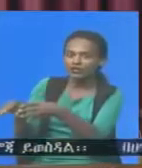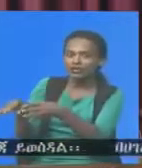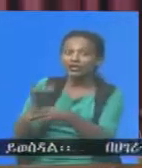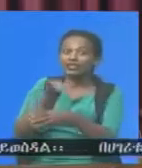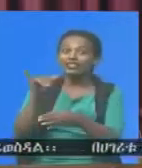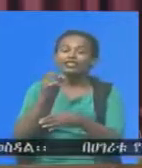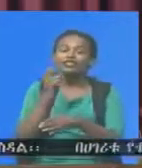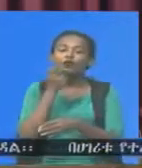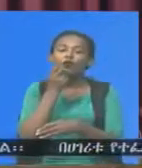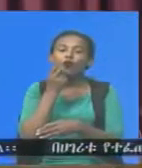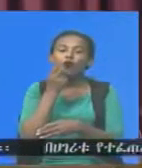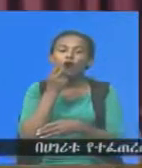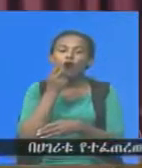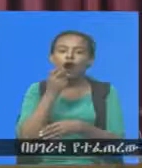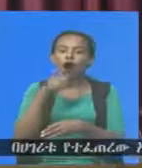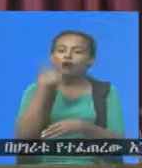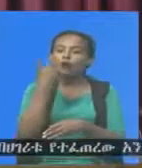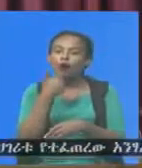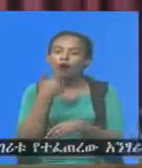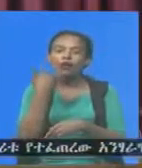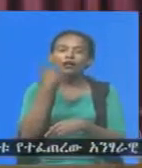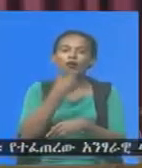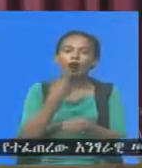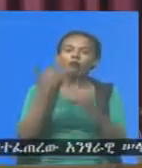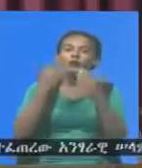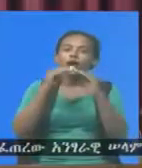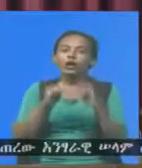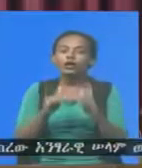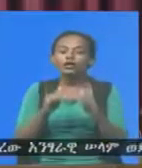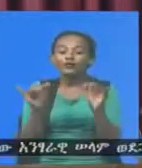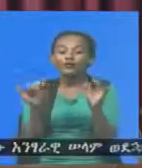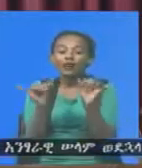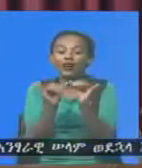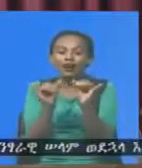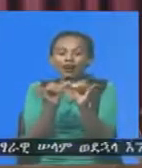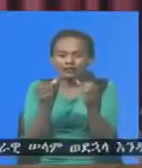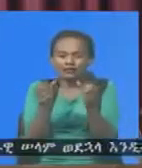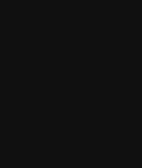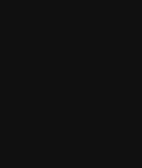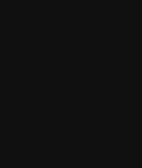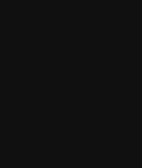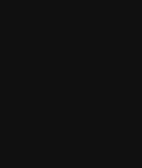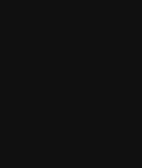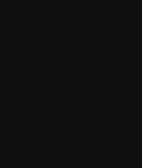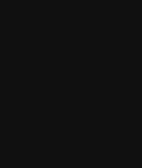ውሃ ጌጅ ማን ለማን ምን ያክል እንደሰጠ መለካት ስለሚቻል